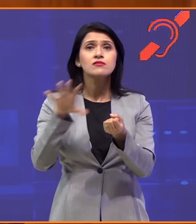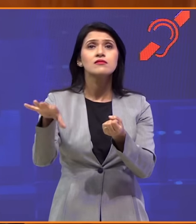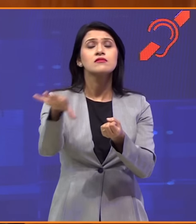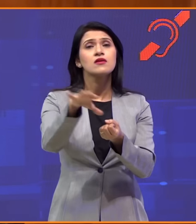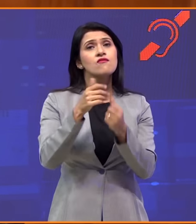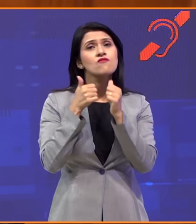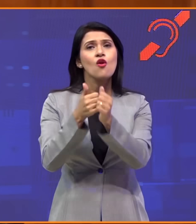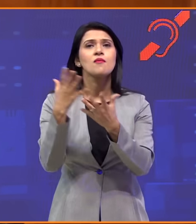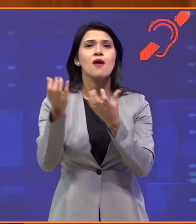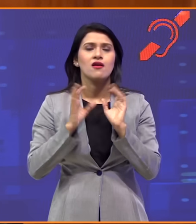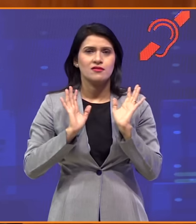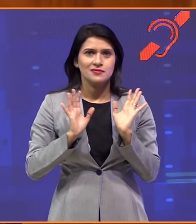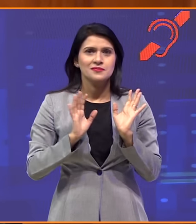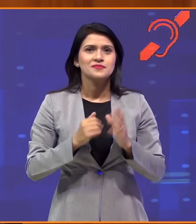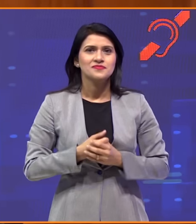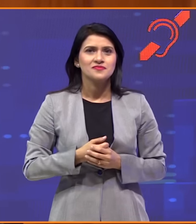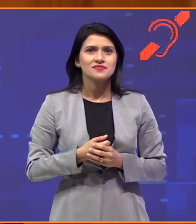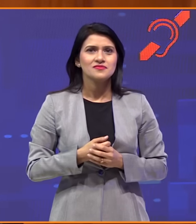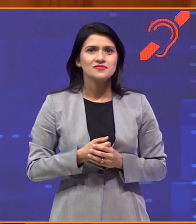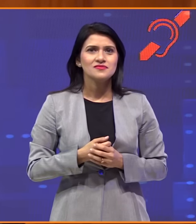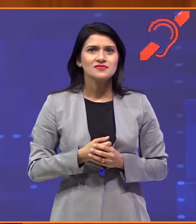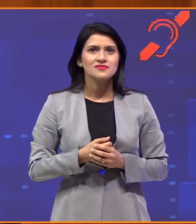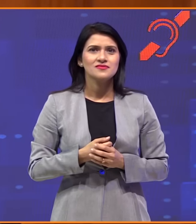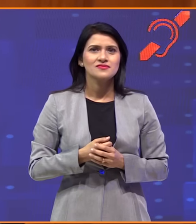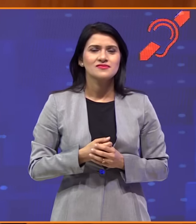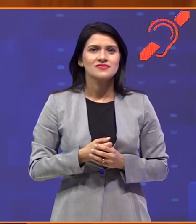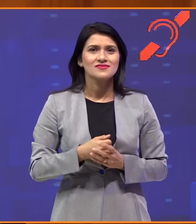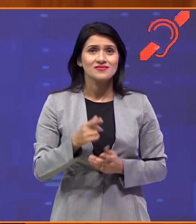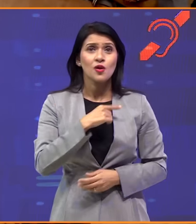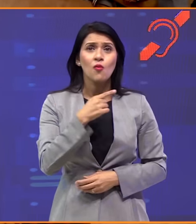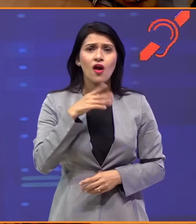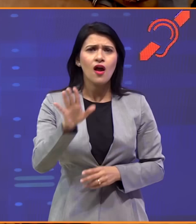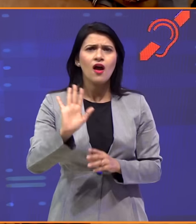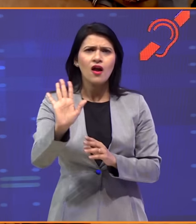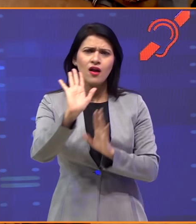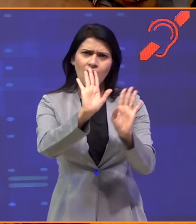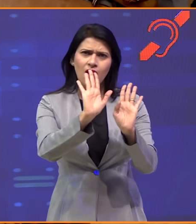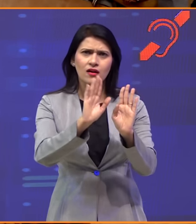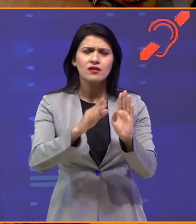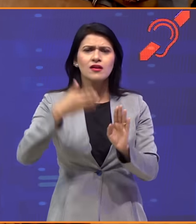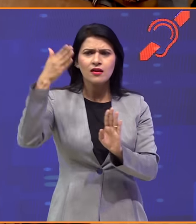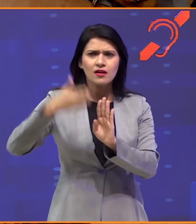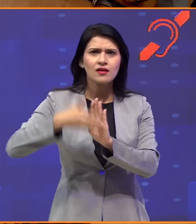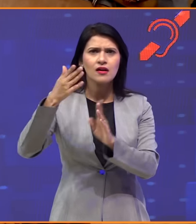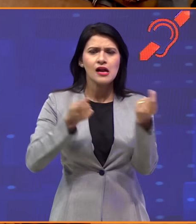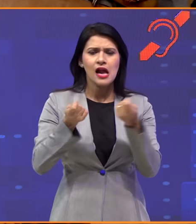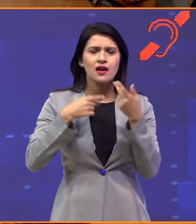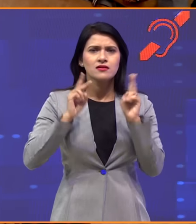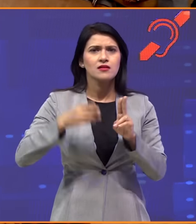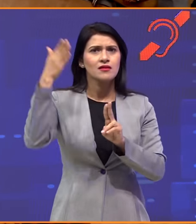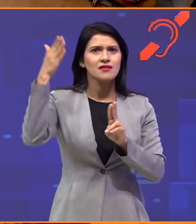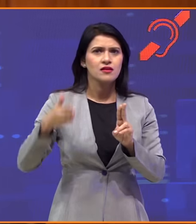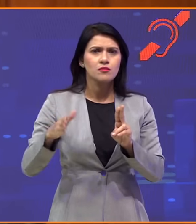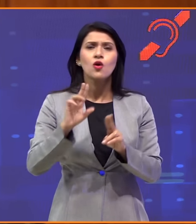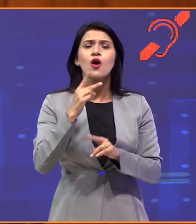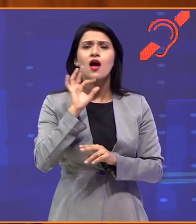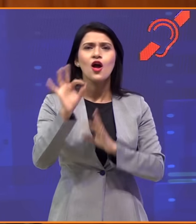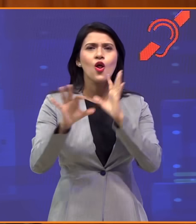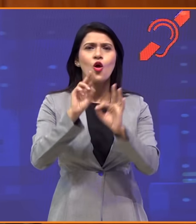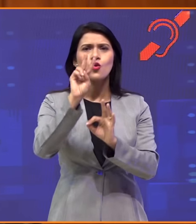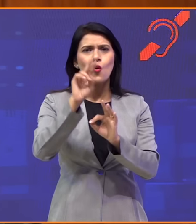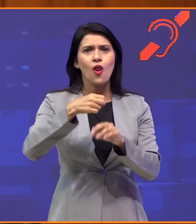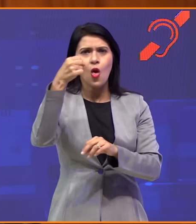क्या करते हैं मेरी खिड़की के पास चले आते हैं ना ना भैया अंदर बैठो भैया भैया क्याक चाहिए मैंने कहा अच्छा दो किलो आलू दो किलो